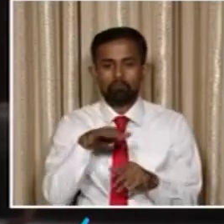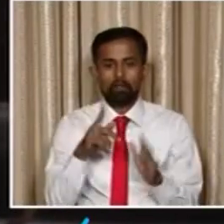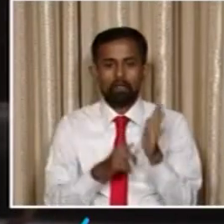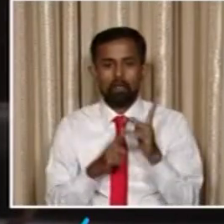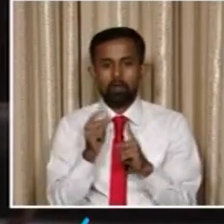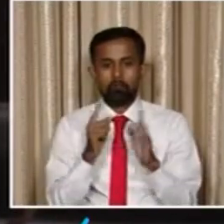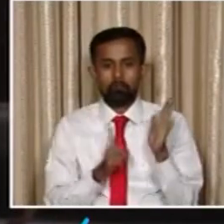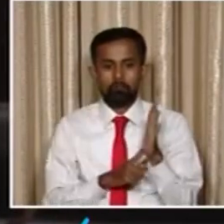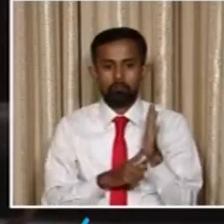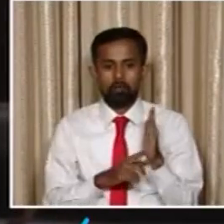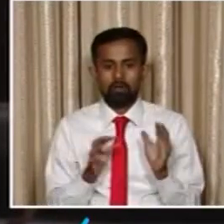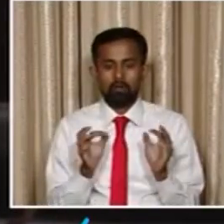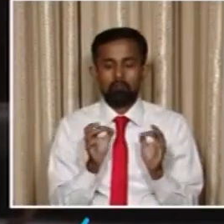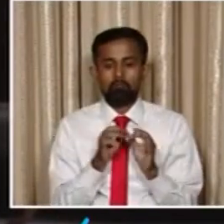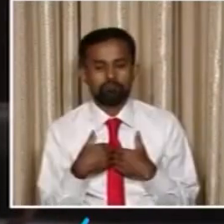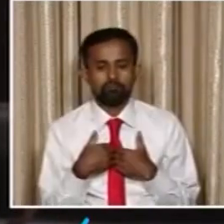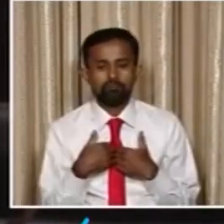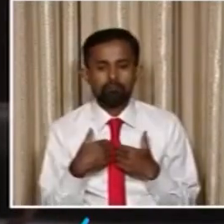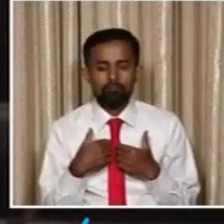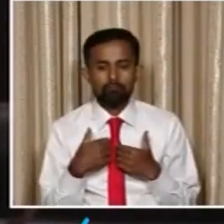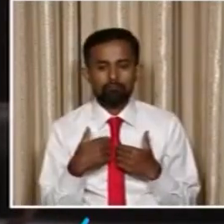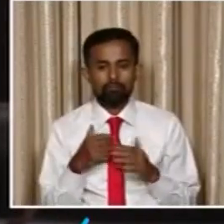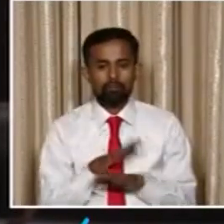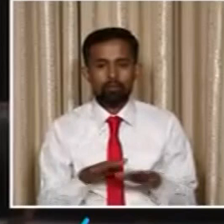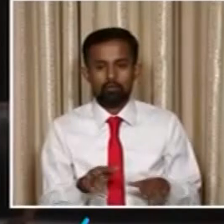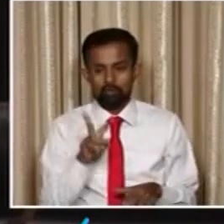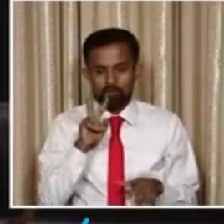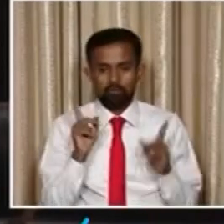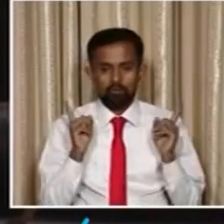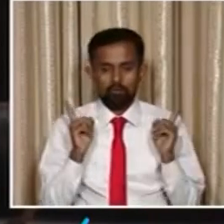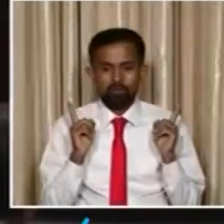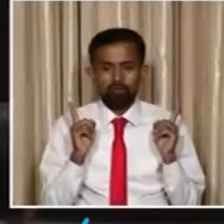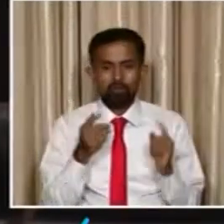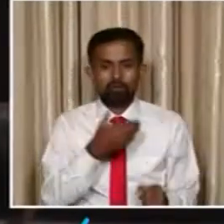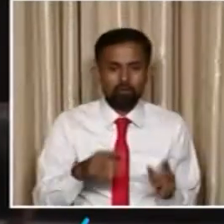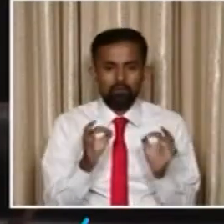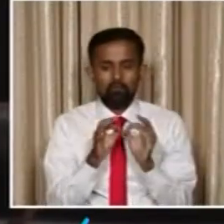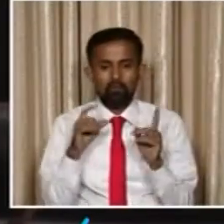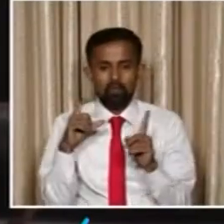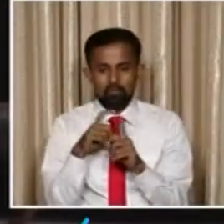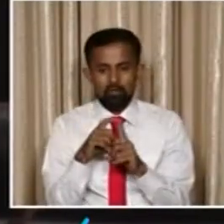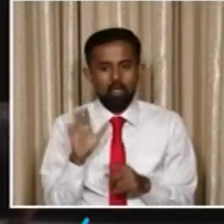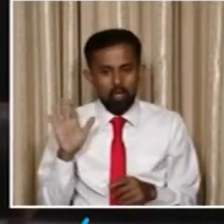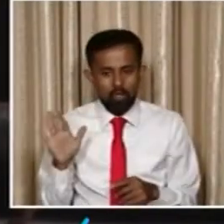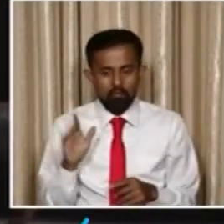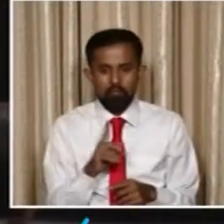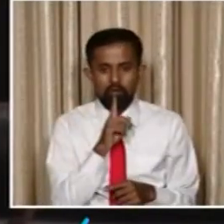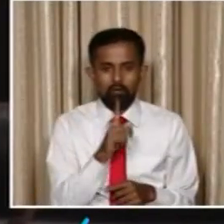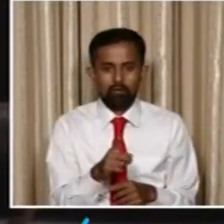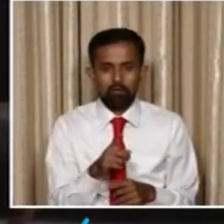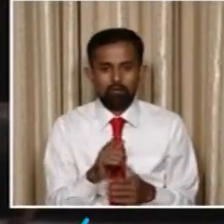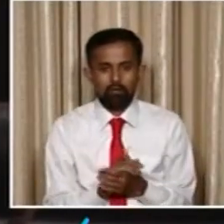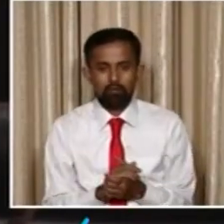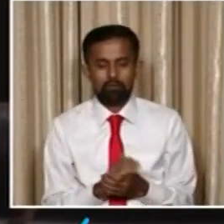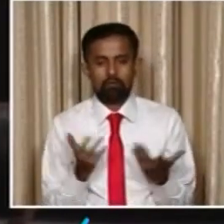LPL එකටවත් බදුල්ලෙන් මොනරාගලින් තාම ඇවිල්ලා නැහැ. මගේ දරුවෝ දෙන්නම ක්‍රීඩා කරන හින්දා ක්‍රීඩාවේ බදුල්ලේ ඉන්න නිසා මම කතා කරන්න මේ